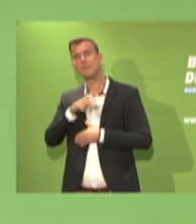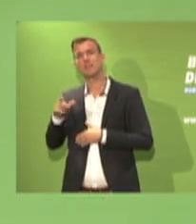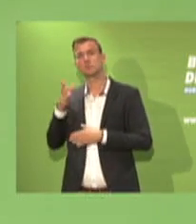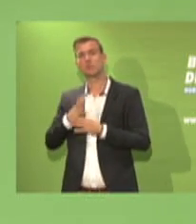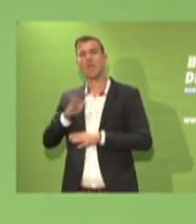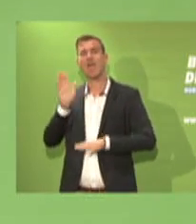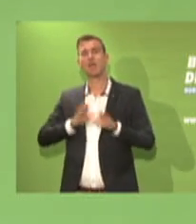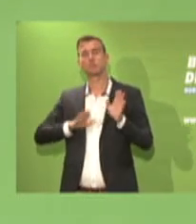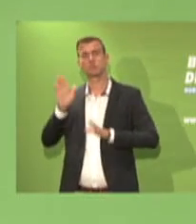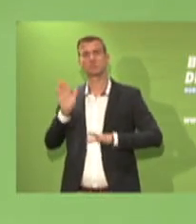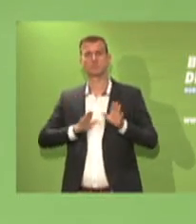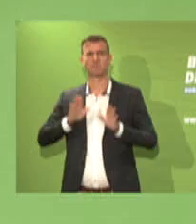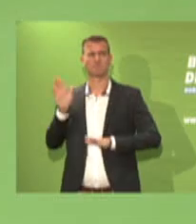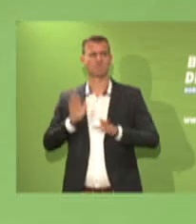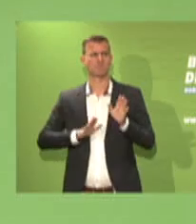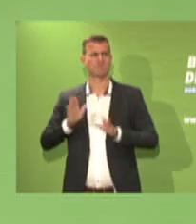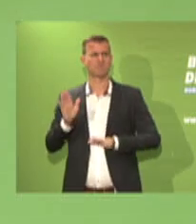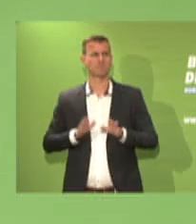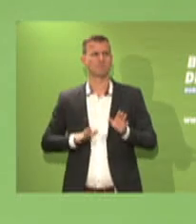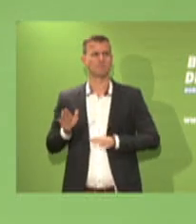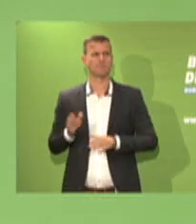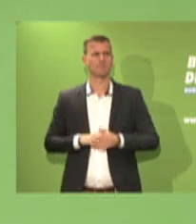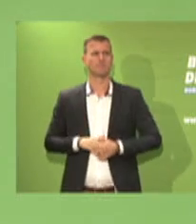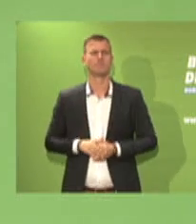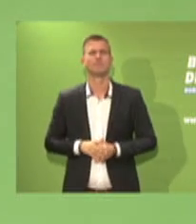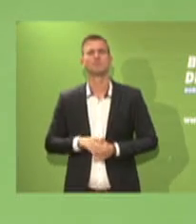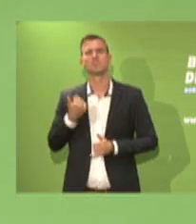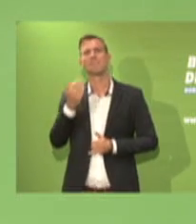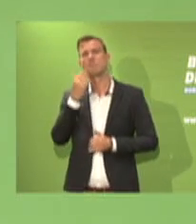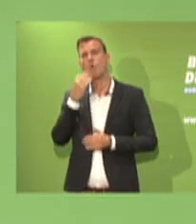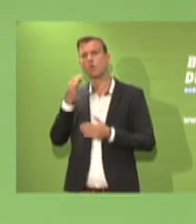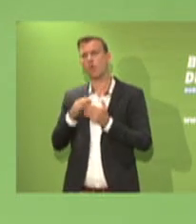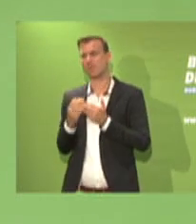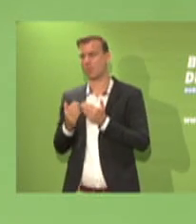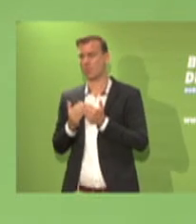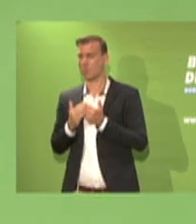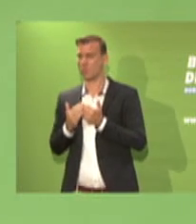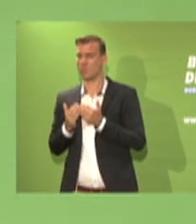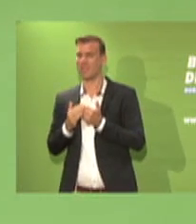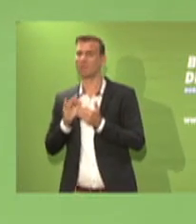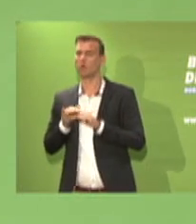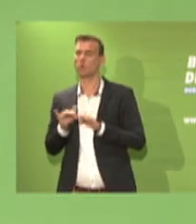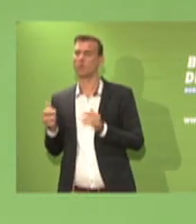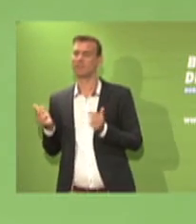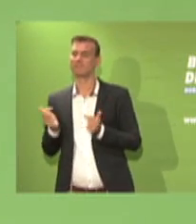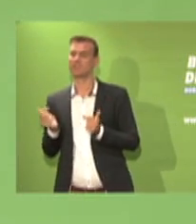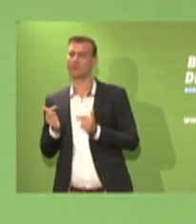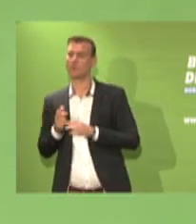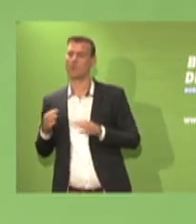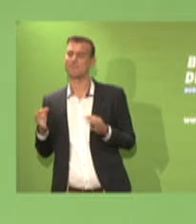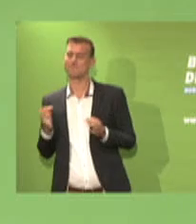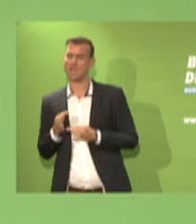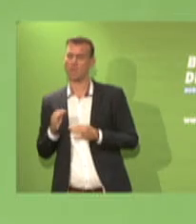Man entscheidet, in welches Krankenhaus man geht. Und gerade die wohnortnahen Krankenhäuser, die wir für die Grundversorgung brauchen, sind oft